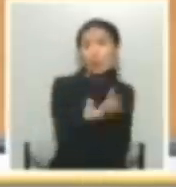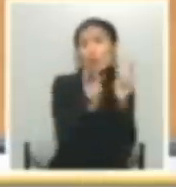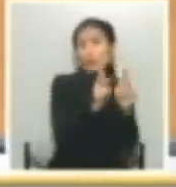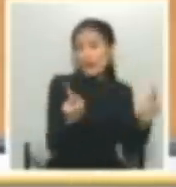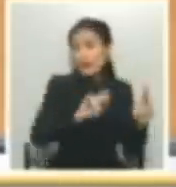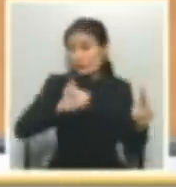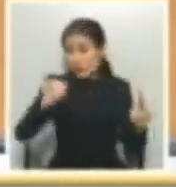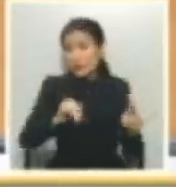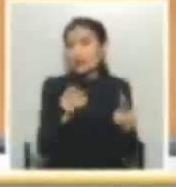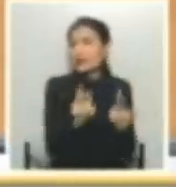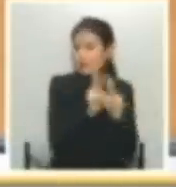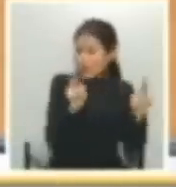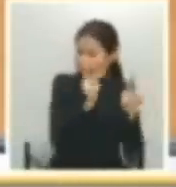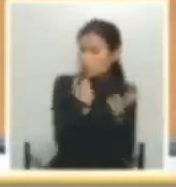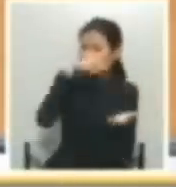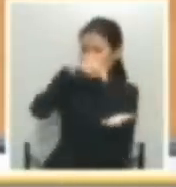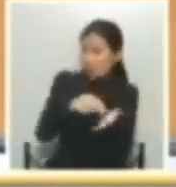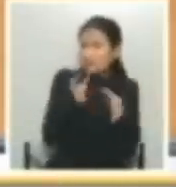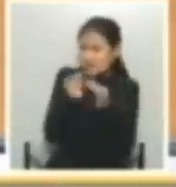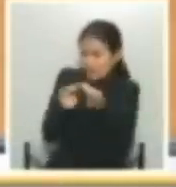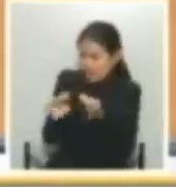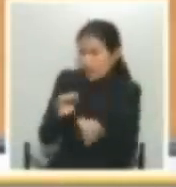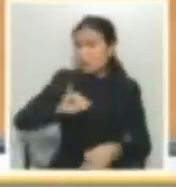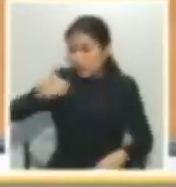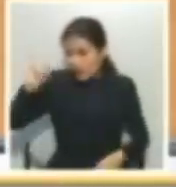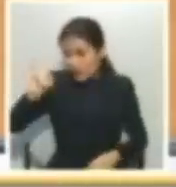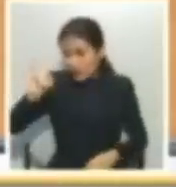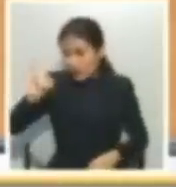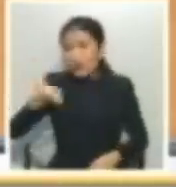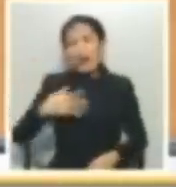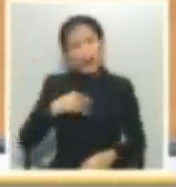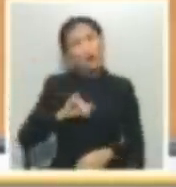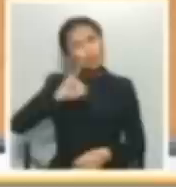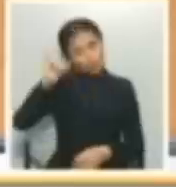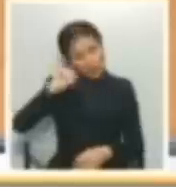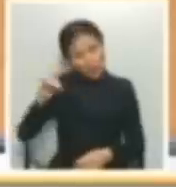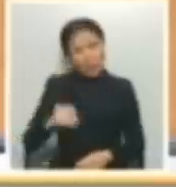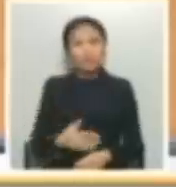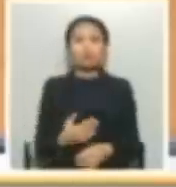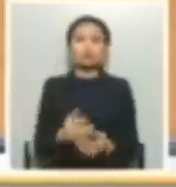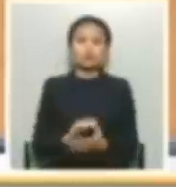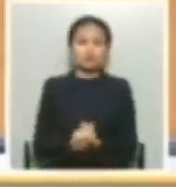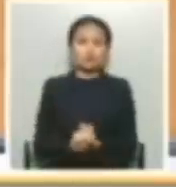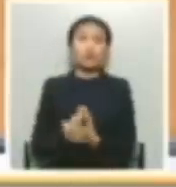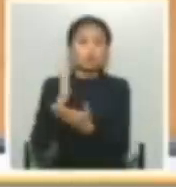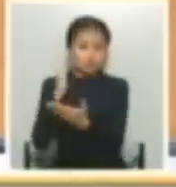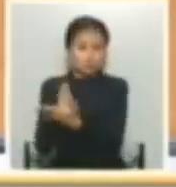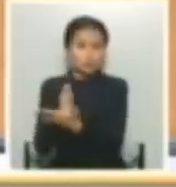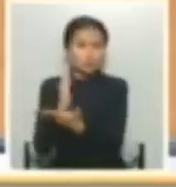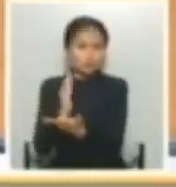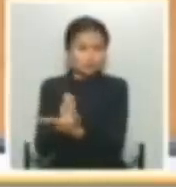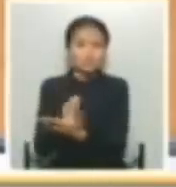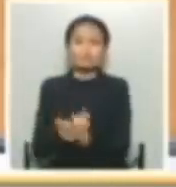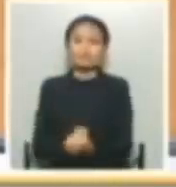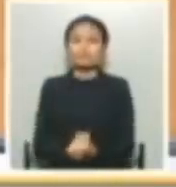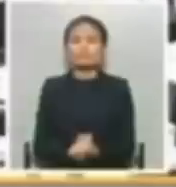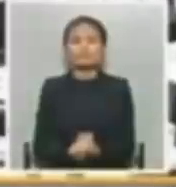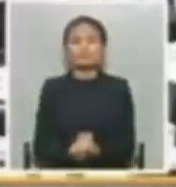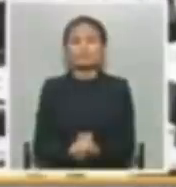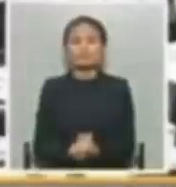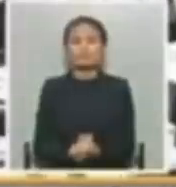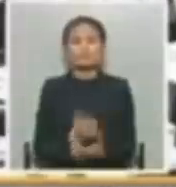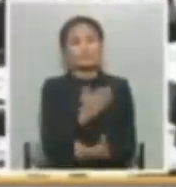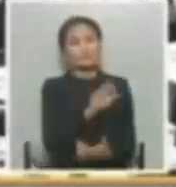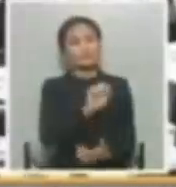ชี้แจงถูกต้องแล้วครับประธานวินิจฉัยถูกแล้วท่านนวัฒน์หยุดแล้วครับเชิญท่านสาธิตครับ